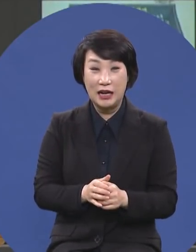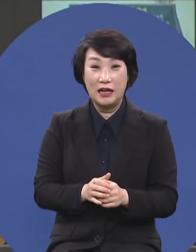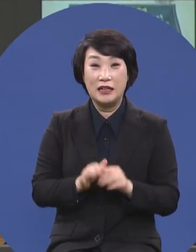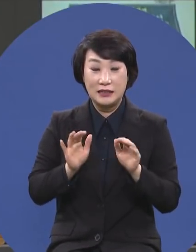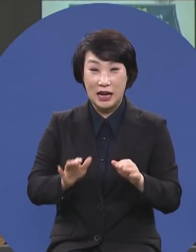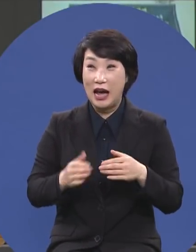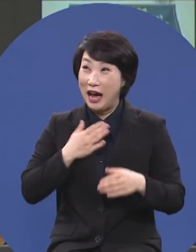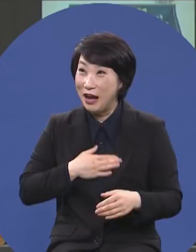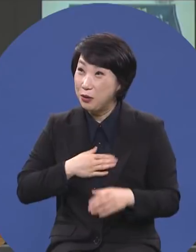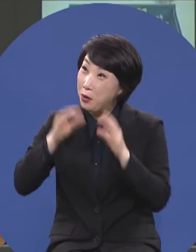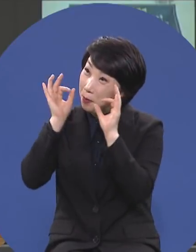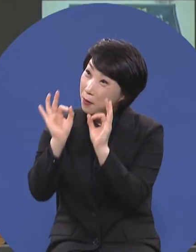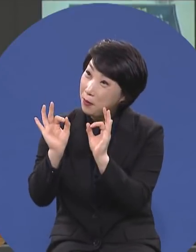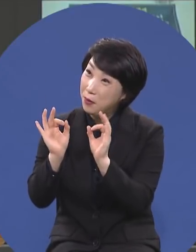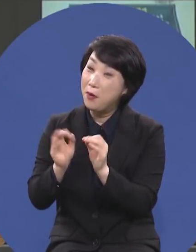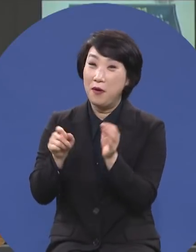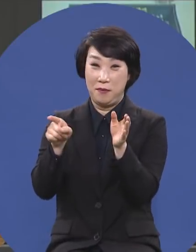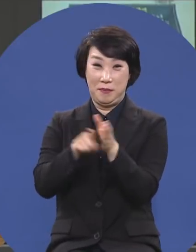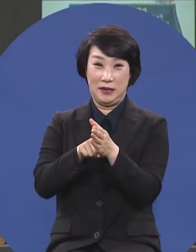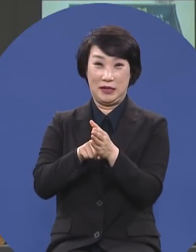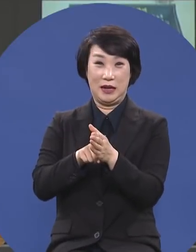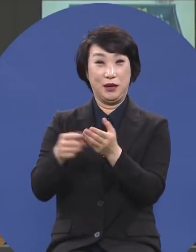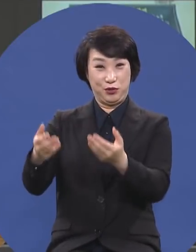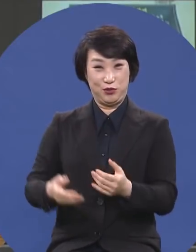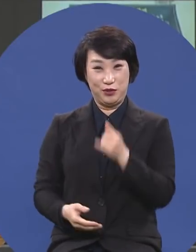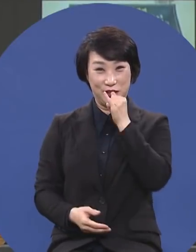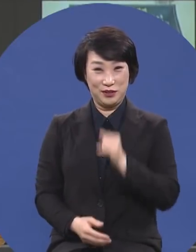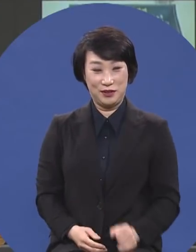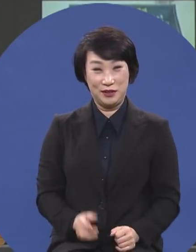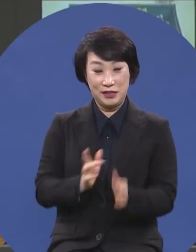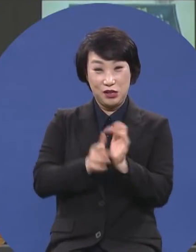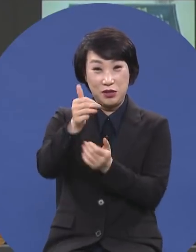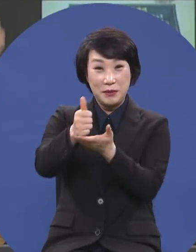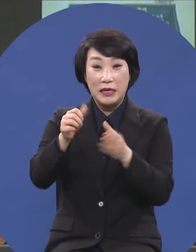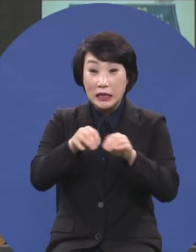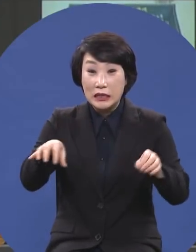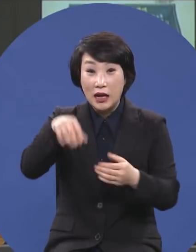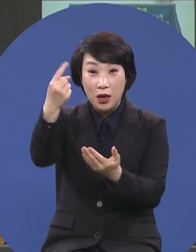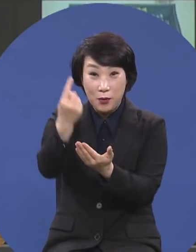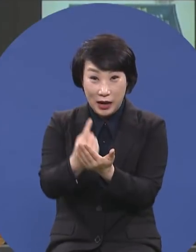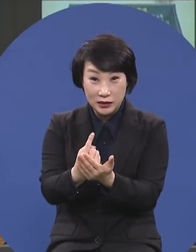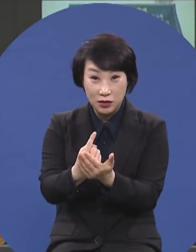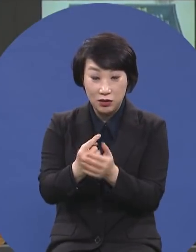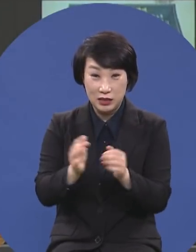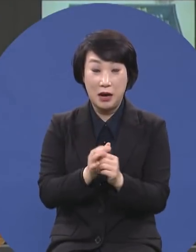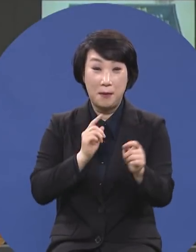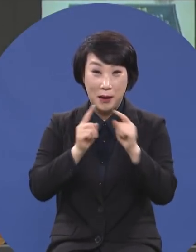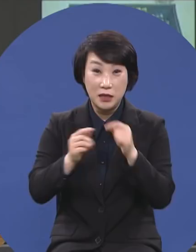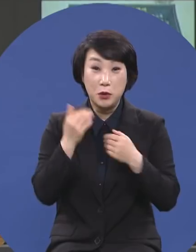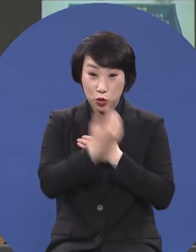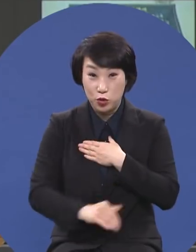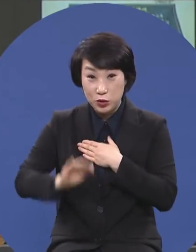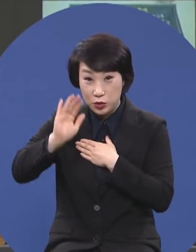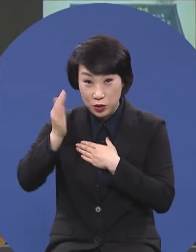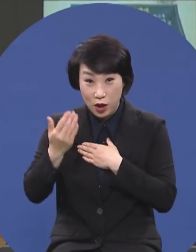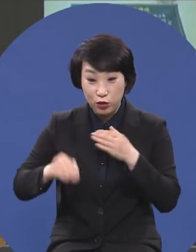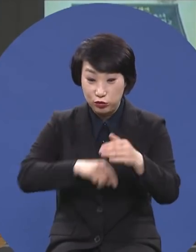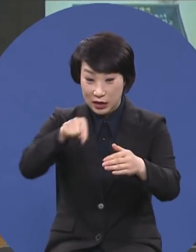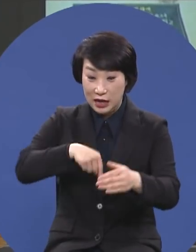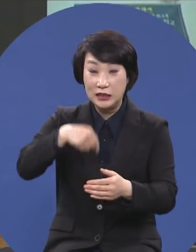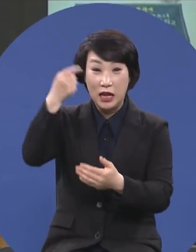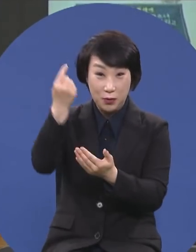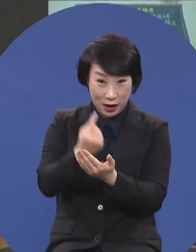인간들이 알고 보고 믿게 하셨습니다. 예수께서 이 땅에 오셨습니다. 말씀이 육신이 되어 우리